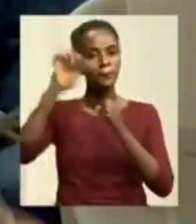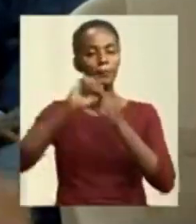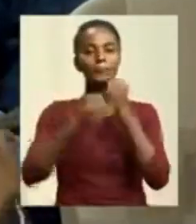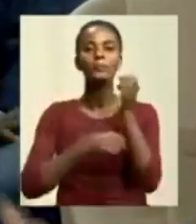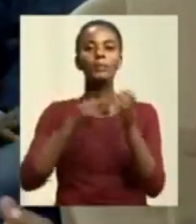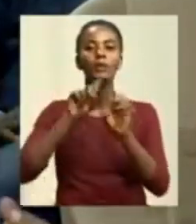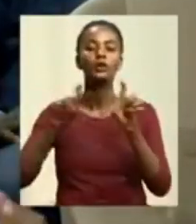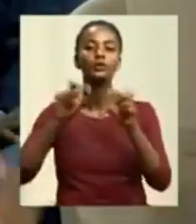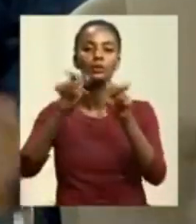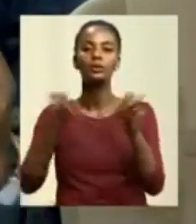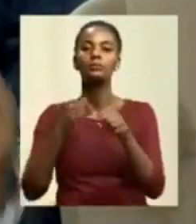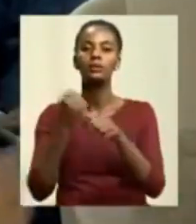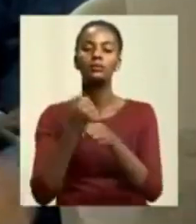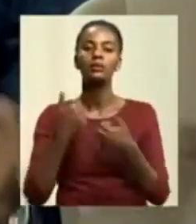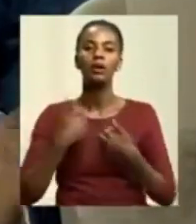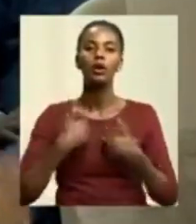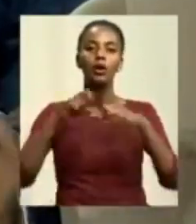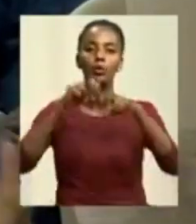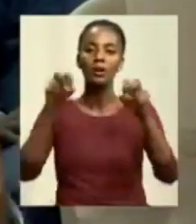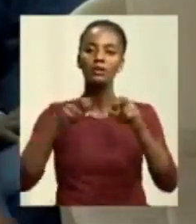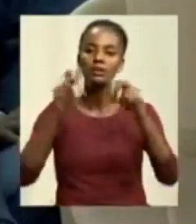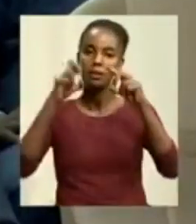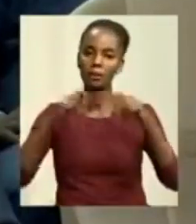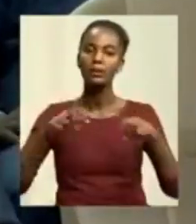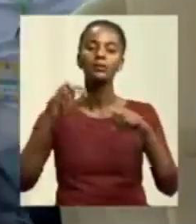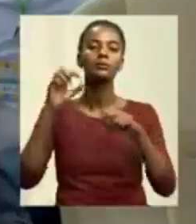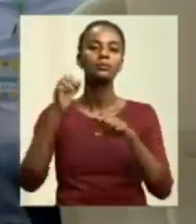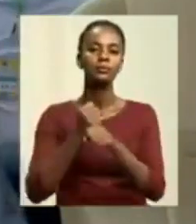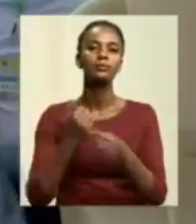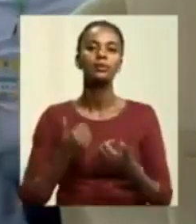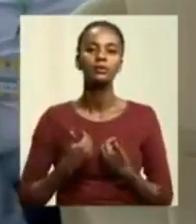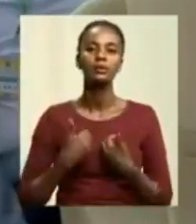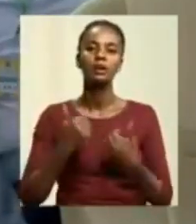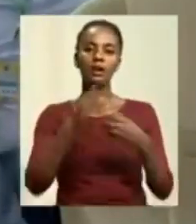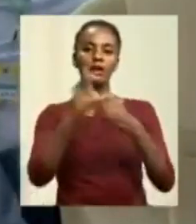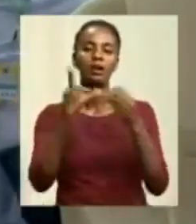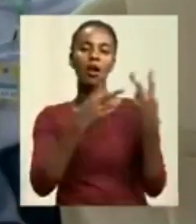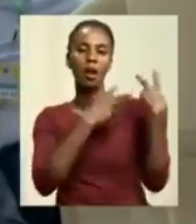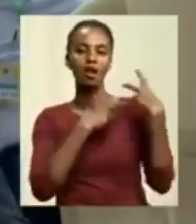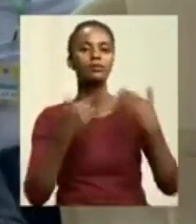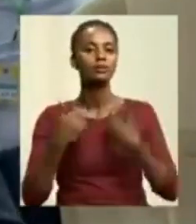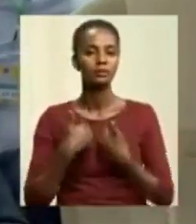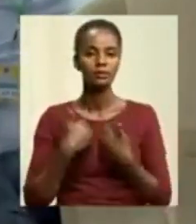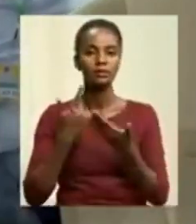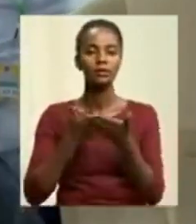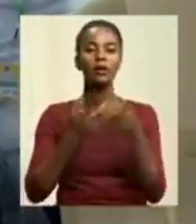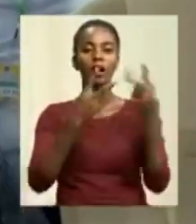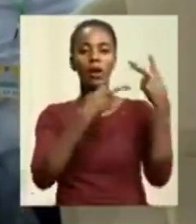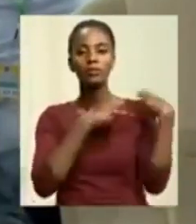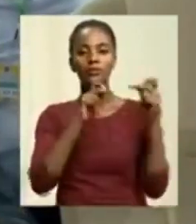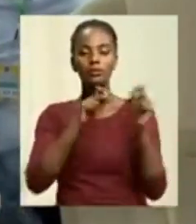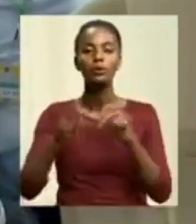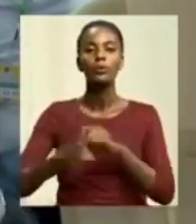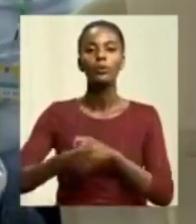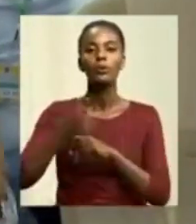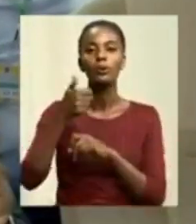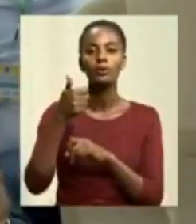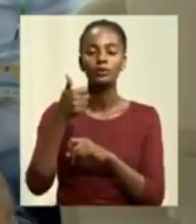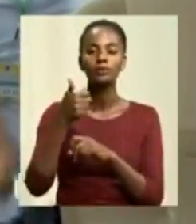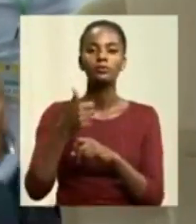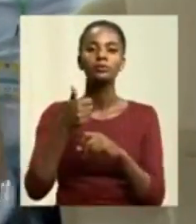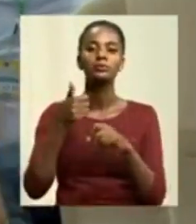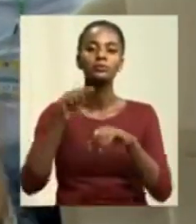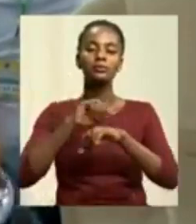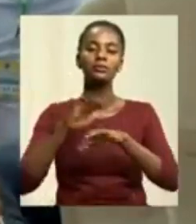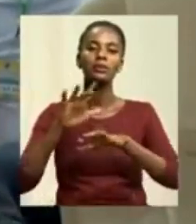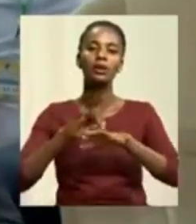ልዩ ወረዳ መስራት አለበት። ወረዳ ቀበሌ መስራት አለበት። ትልቅ ኃላፊነት አለብን። ይህን ኃላፊነት ደግሞ ዋናው እጃችሁ ላይ